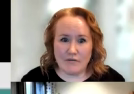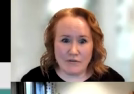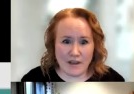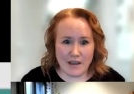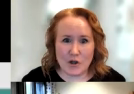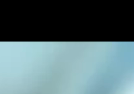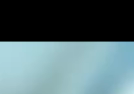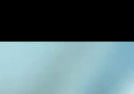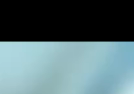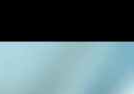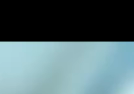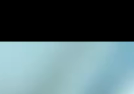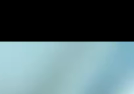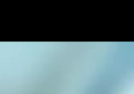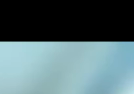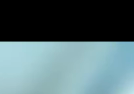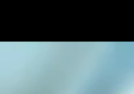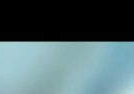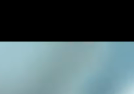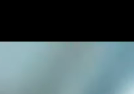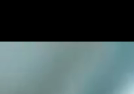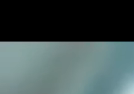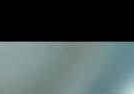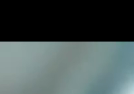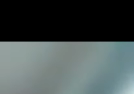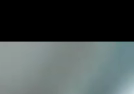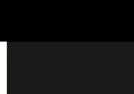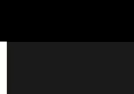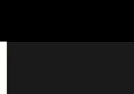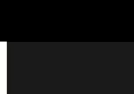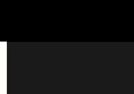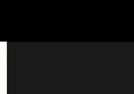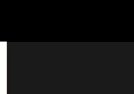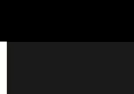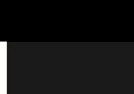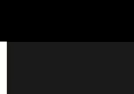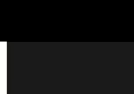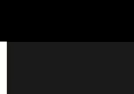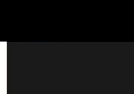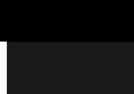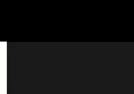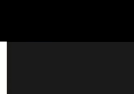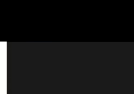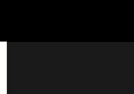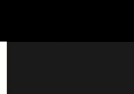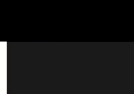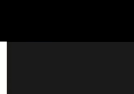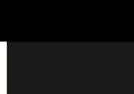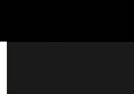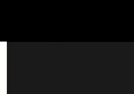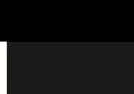så kan Kluge forberede seg til sitt innlegg. 5 minutter, vi begynner på igjen nøyaktig